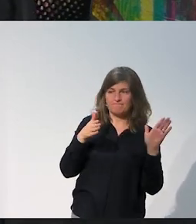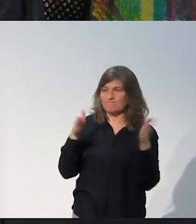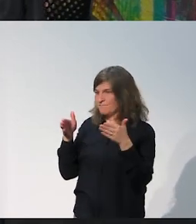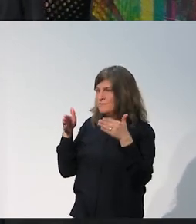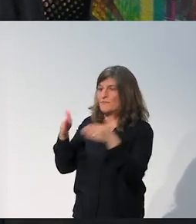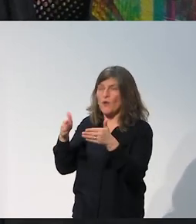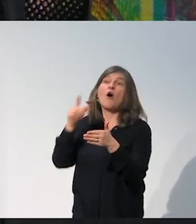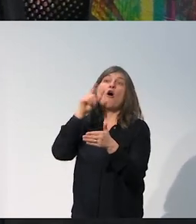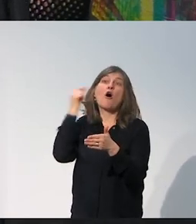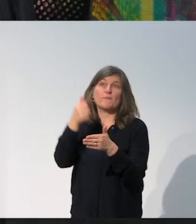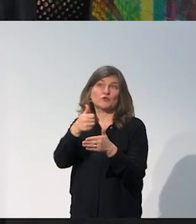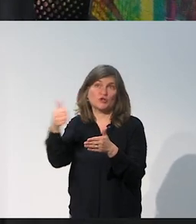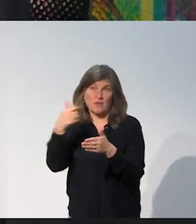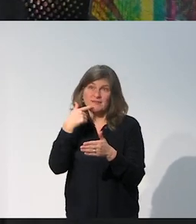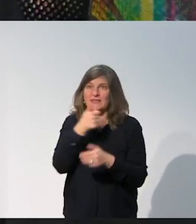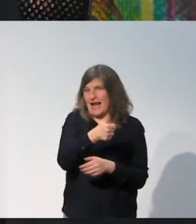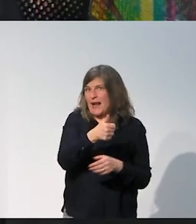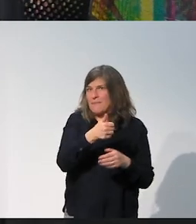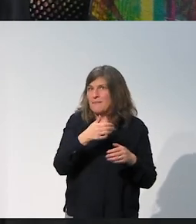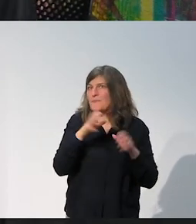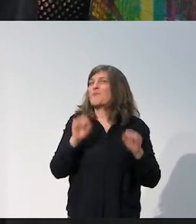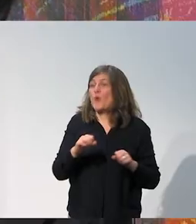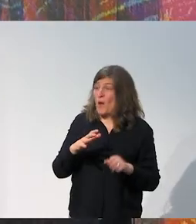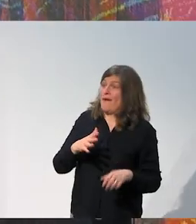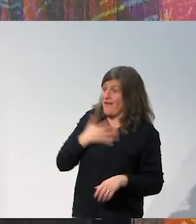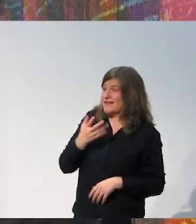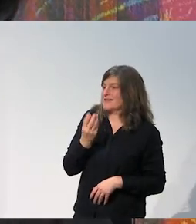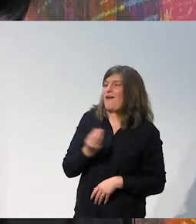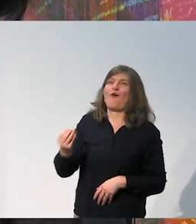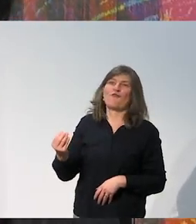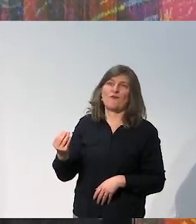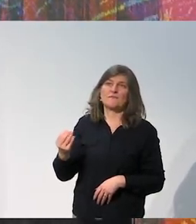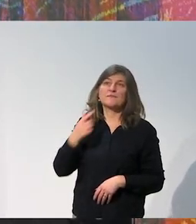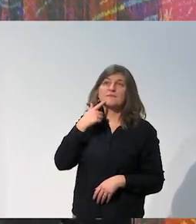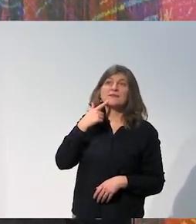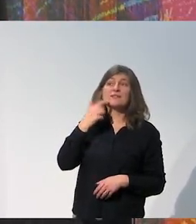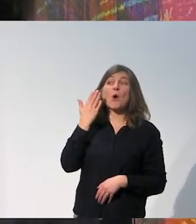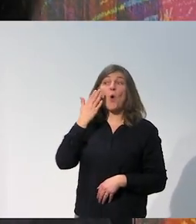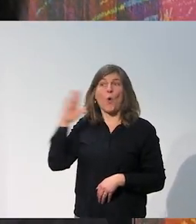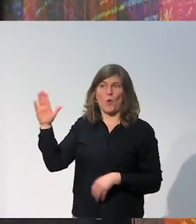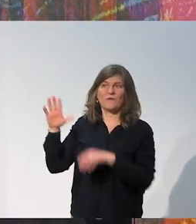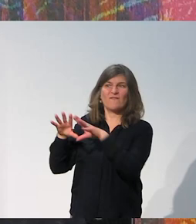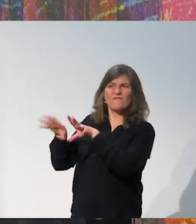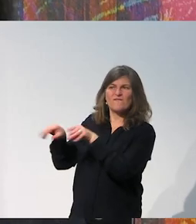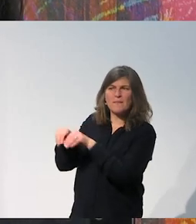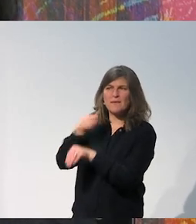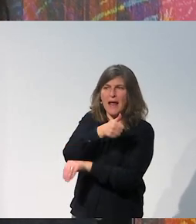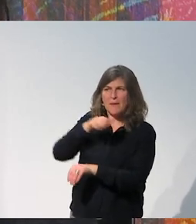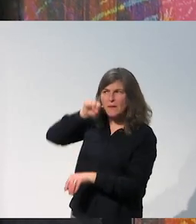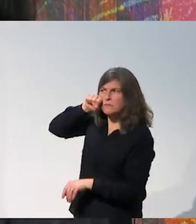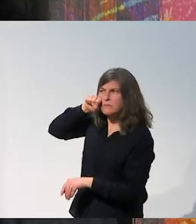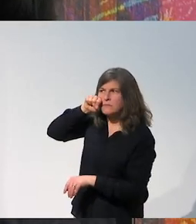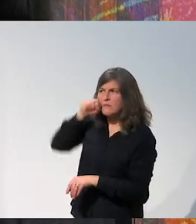s'autorisera à prendre cette décision. Et ce, grâce encore aux enfants, parce qu'elle apprendra que dans une autre famille, les enfants d'une